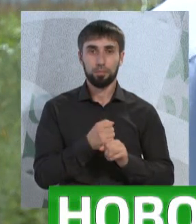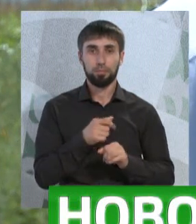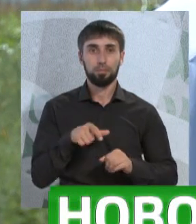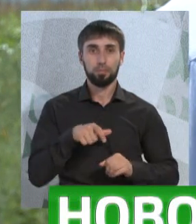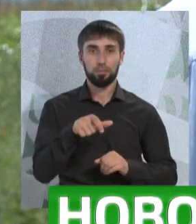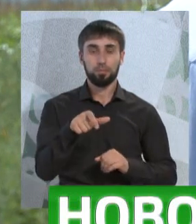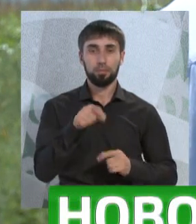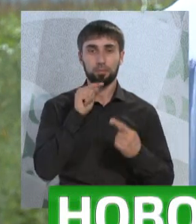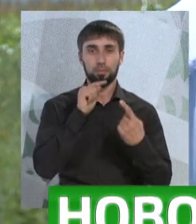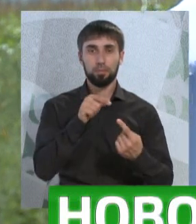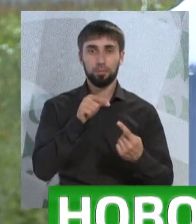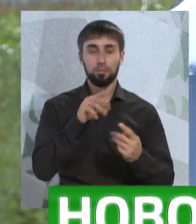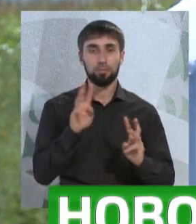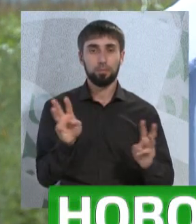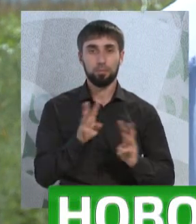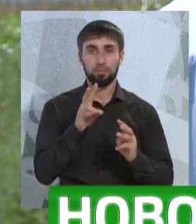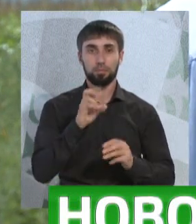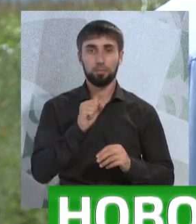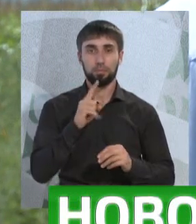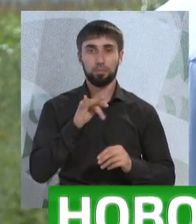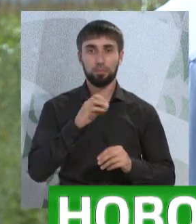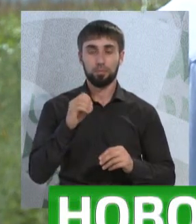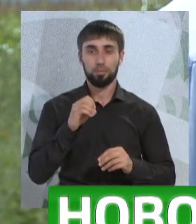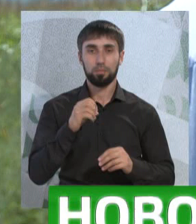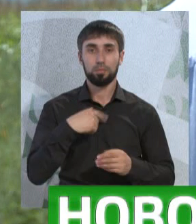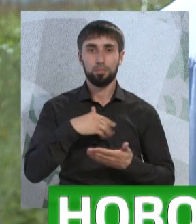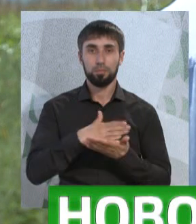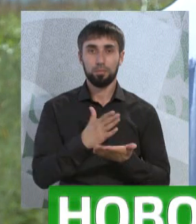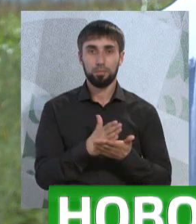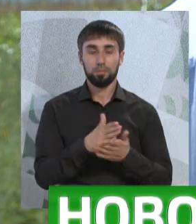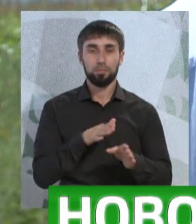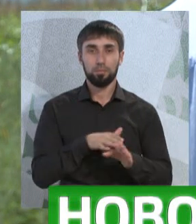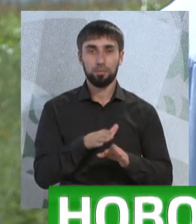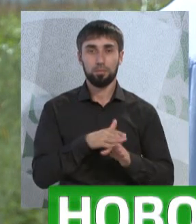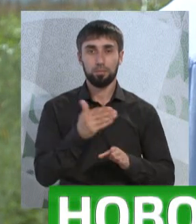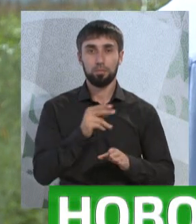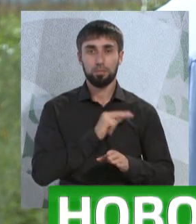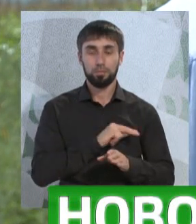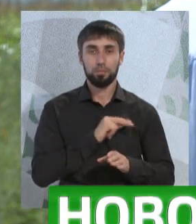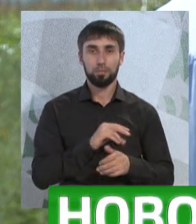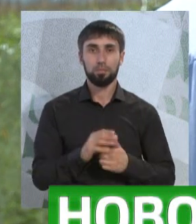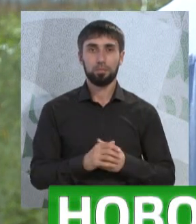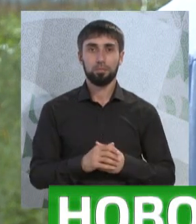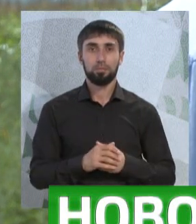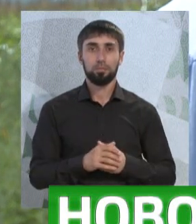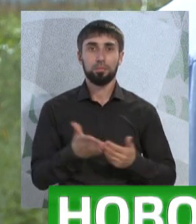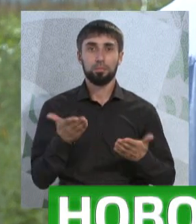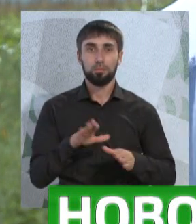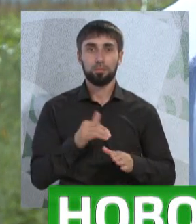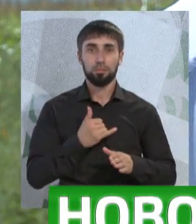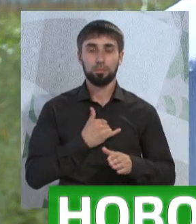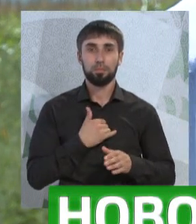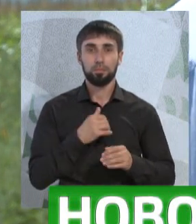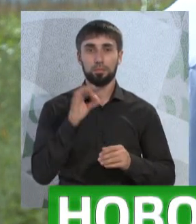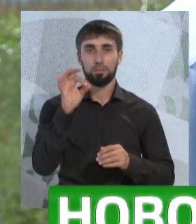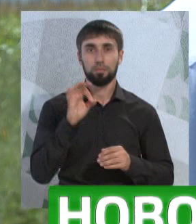дороги противопожарного назначения. Тоже мы частично выполнили эти работы. Осталось, наверное,